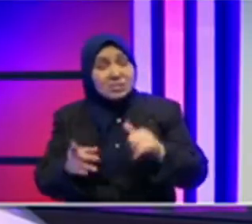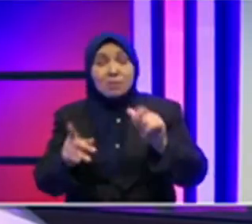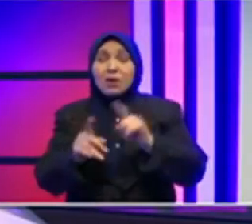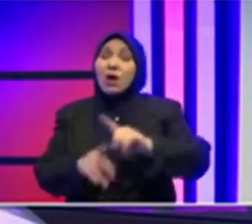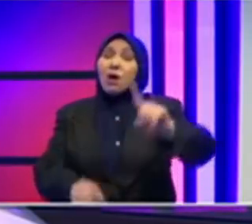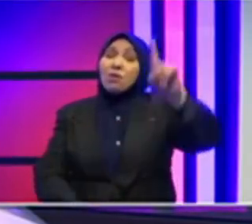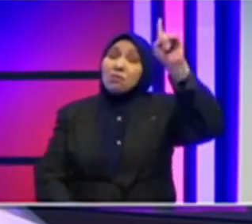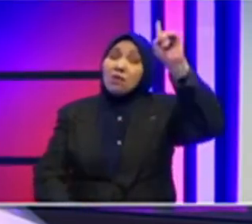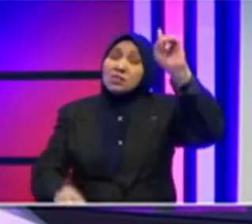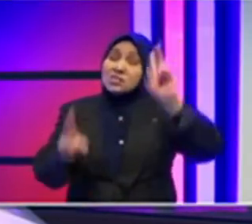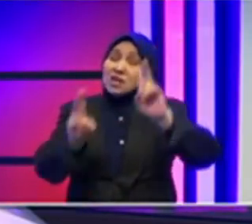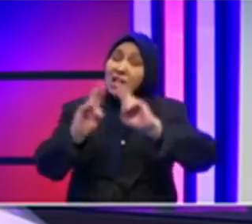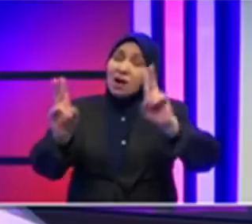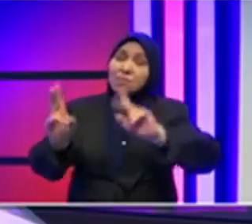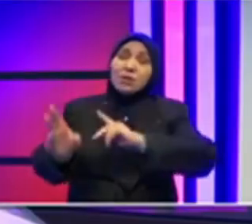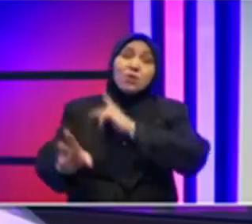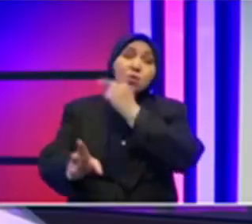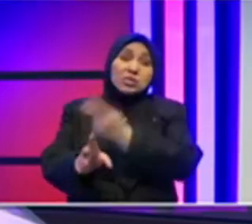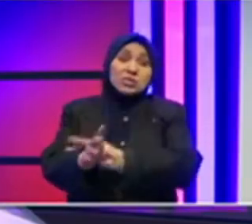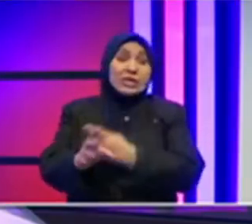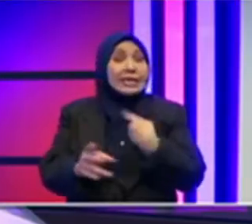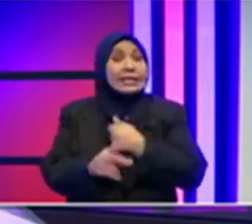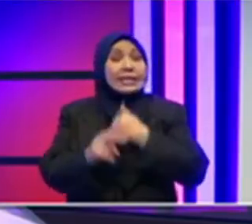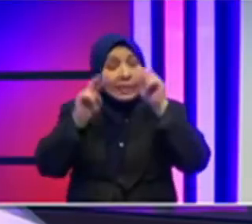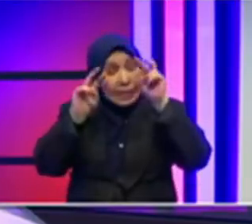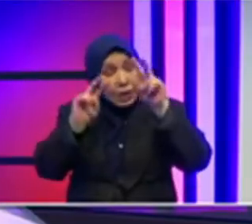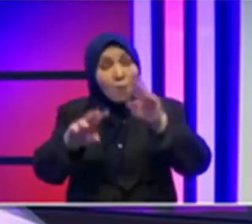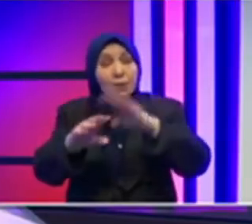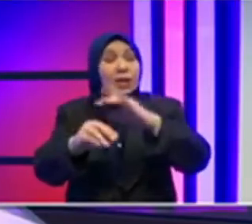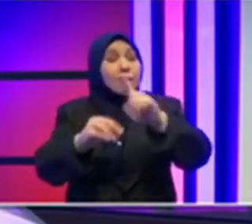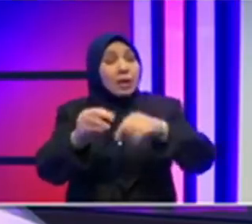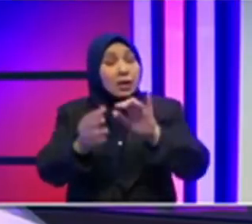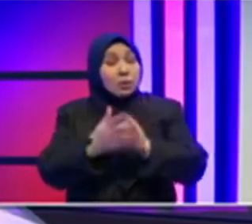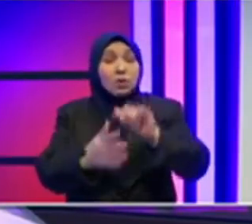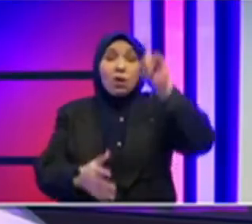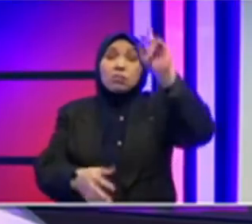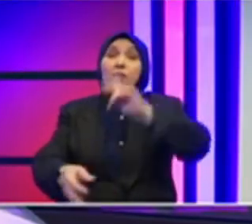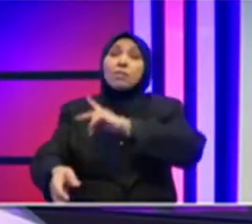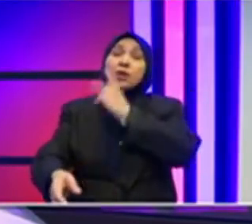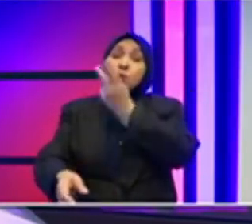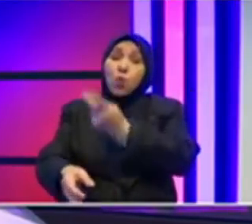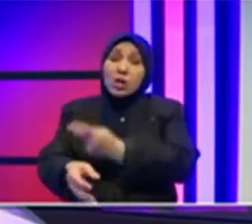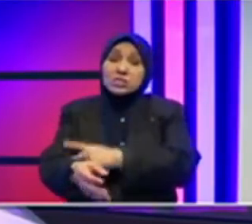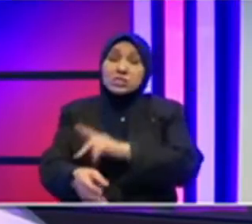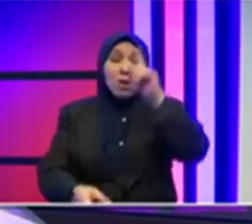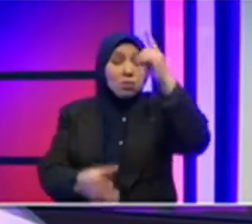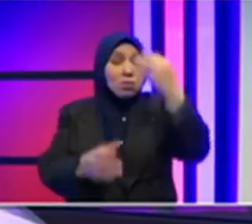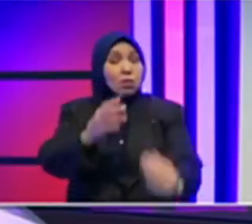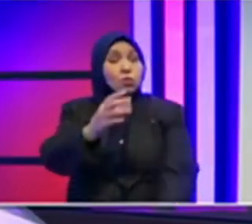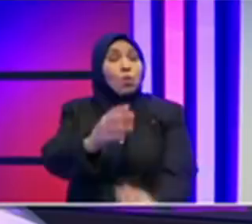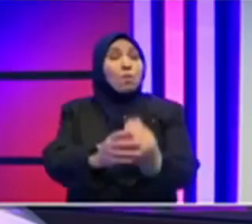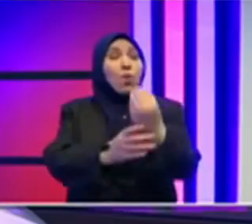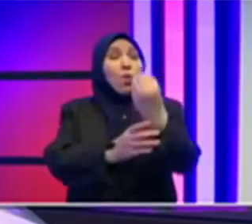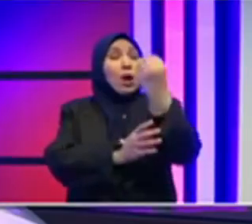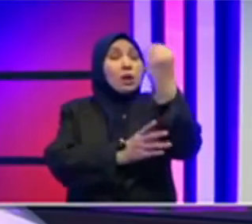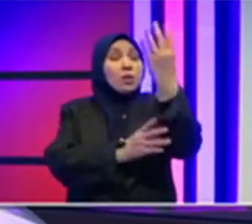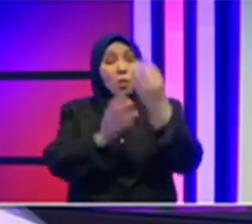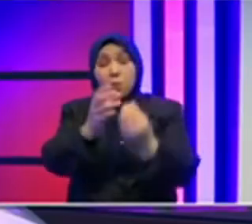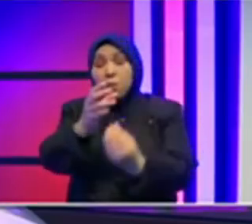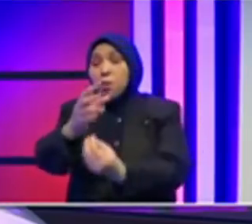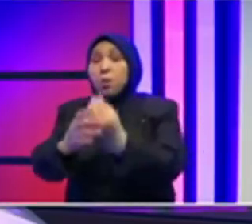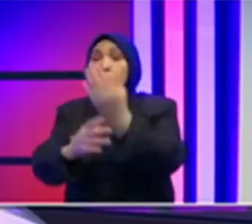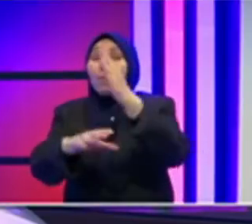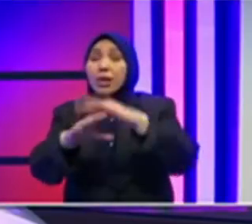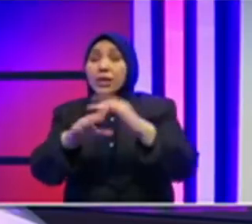Allah berkuasa. Bila kita melihat kepada perkara itu, Allah berkuasa, Allah tumbuhkan tumbuh-tumbuhan pada setiap